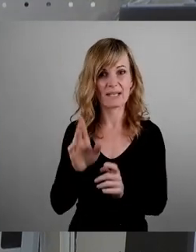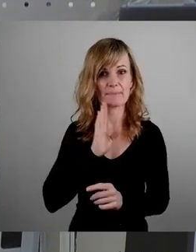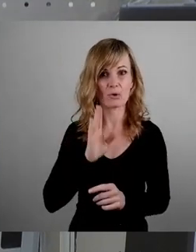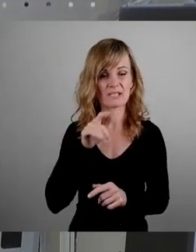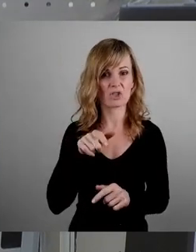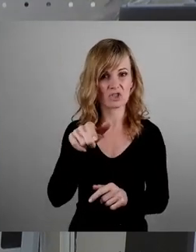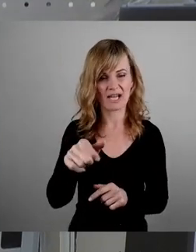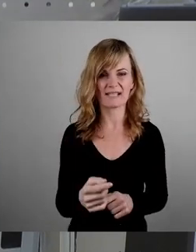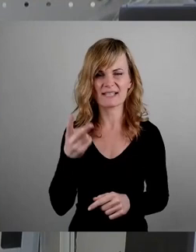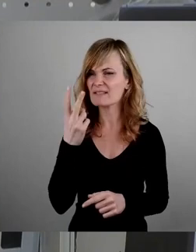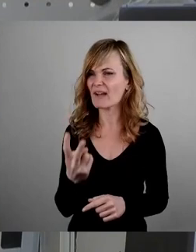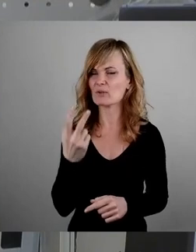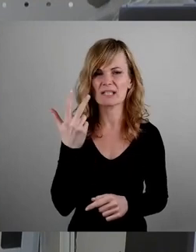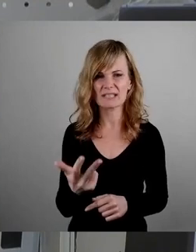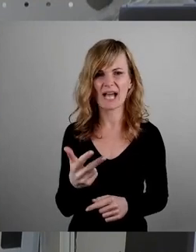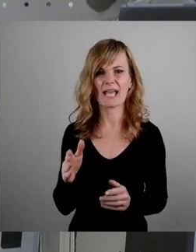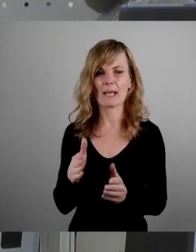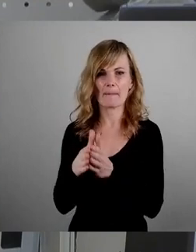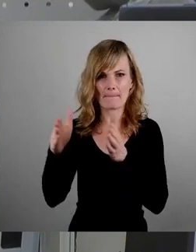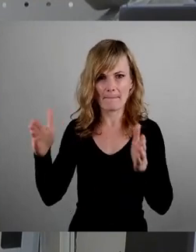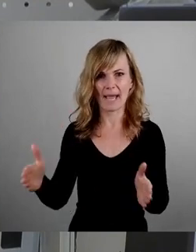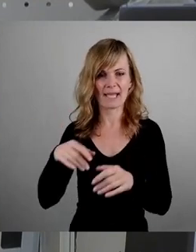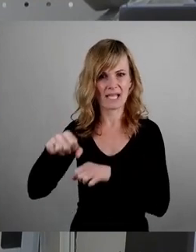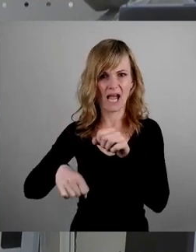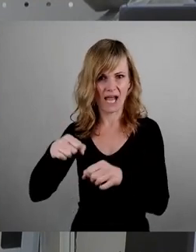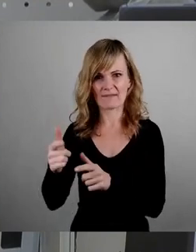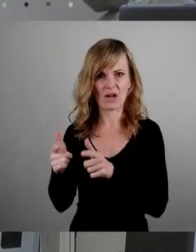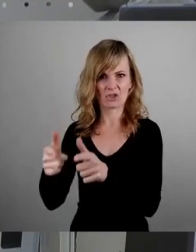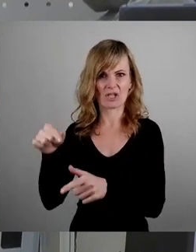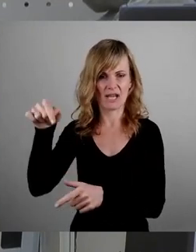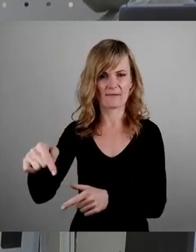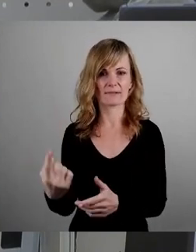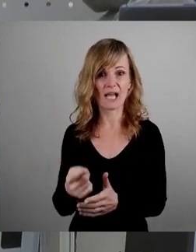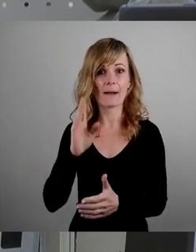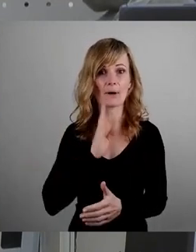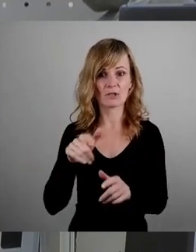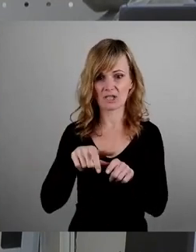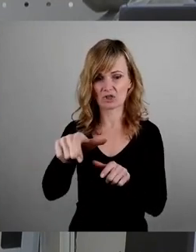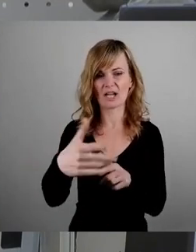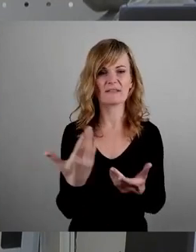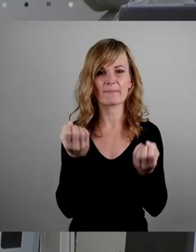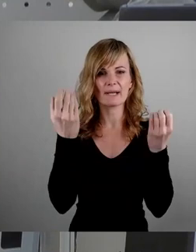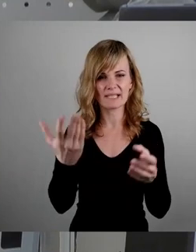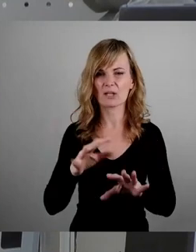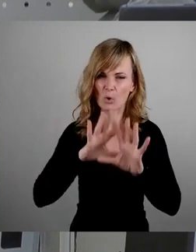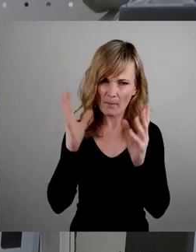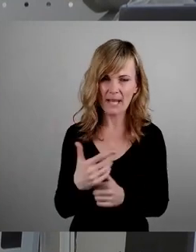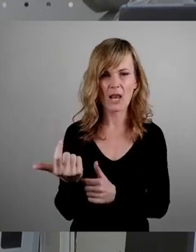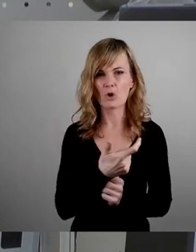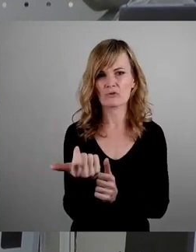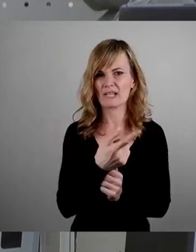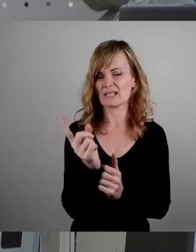dem 2 oder 3 Meter breiten Radfahrstreifen, dann, was passiert dann auf der Bautzener Straße? Im kompletten Loschwitz.